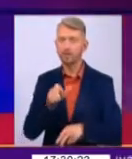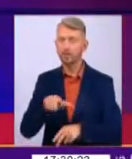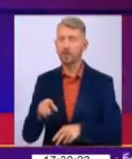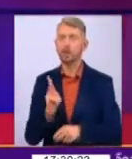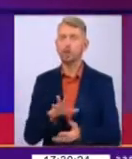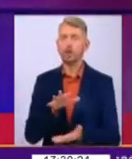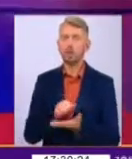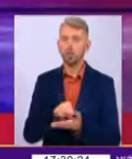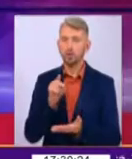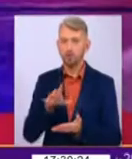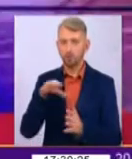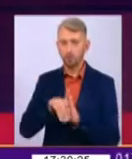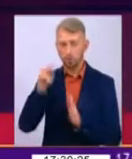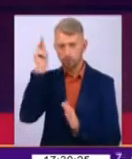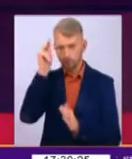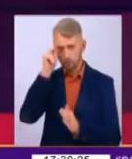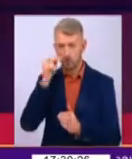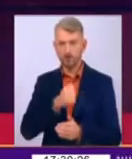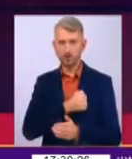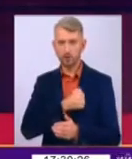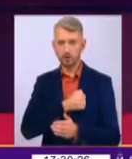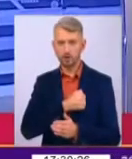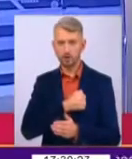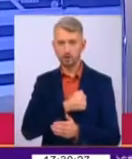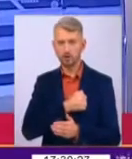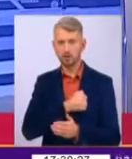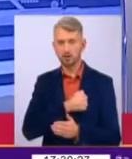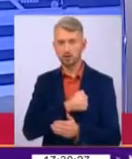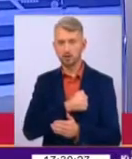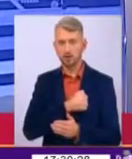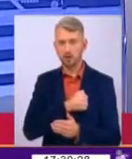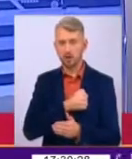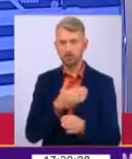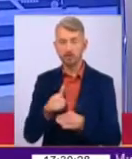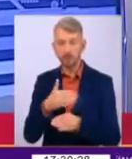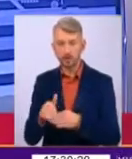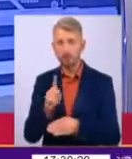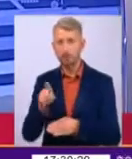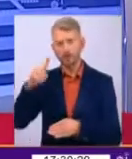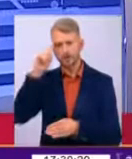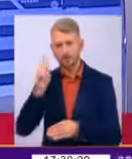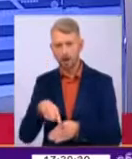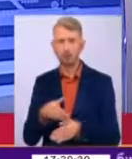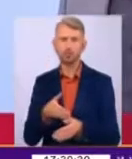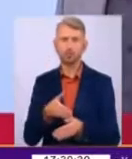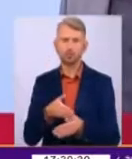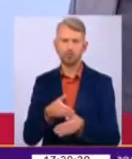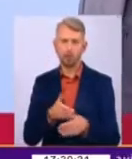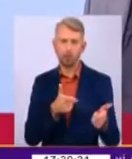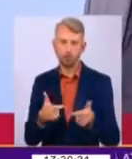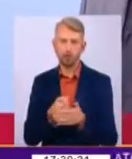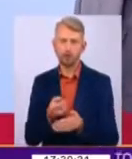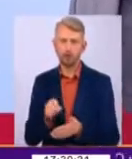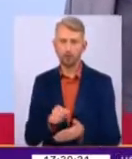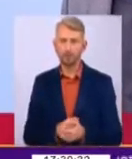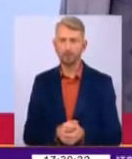цим в учбових військових учбових частинах, вони знають, ознайомлені, готові до цього.